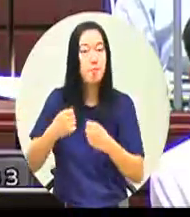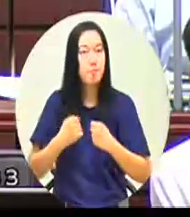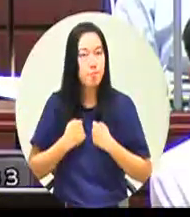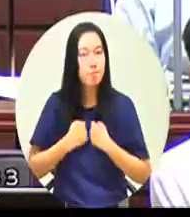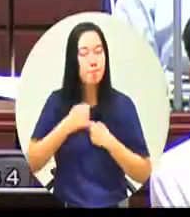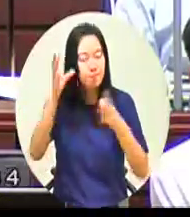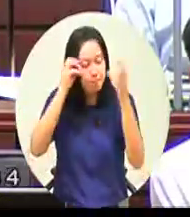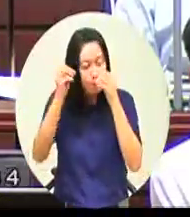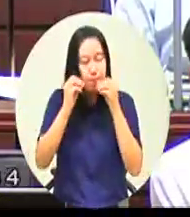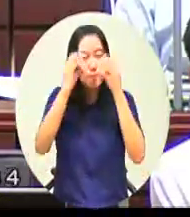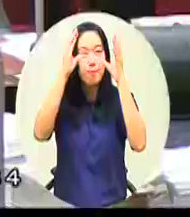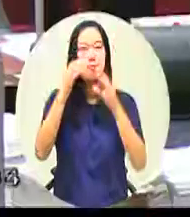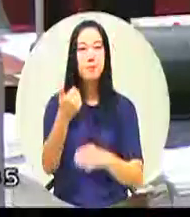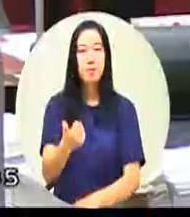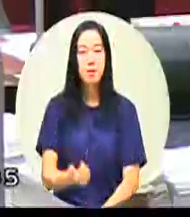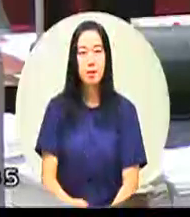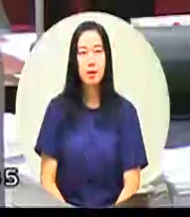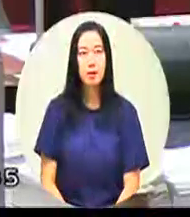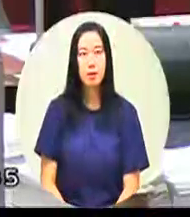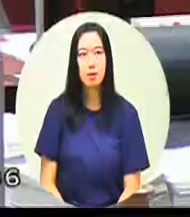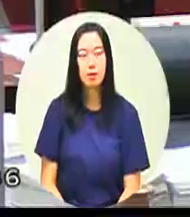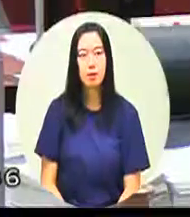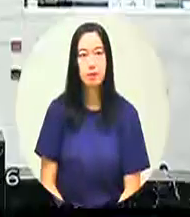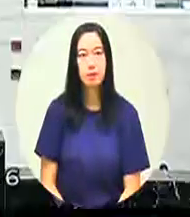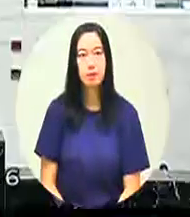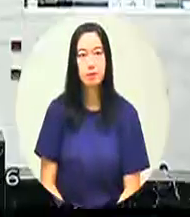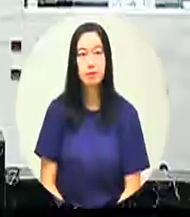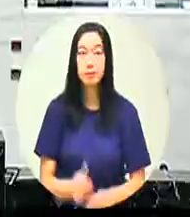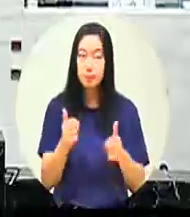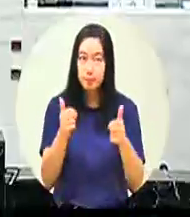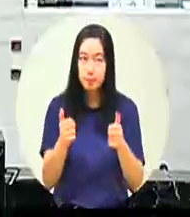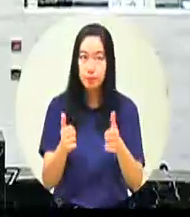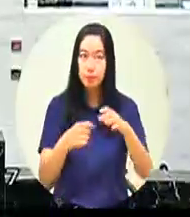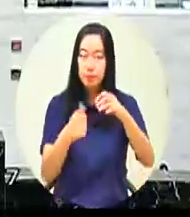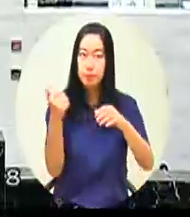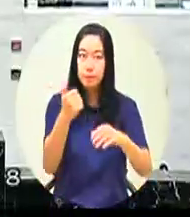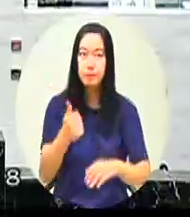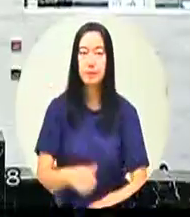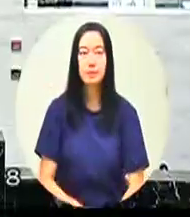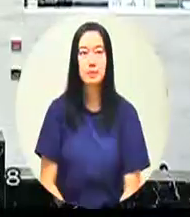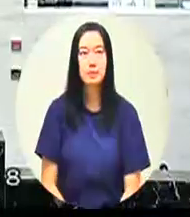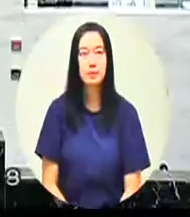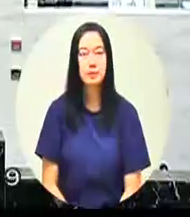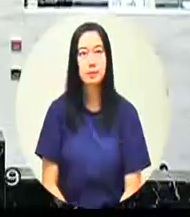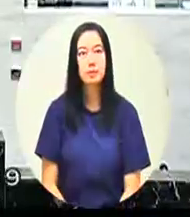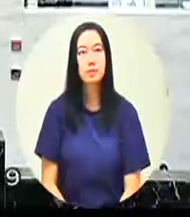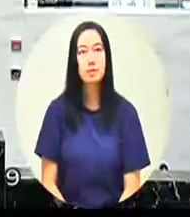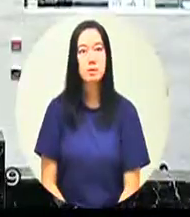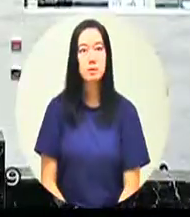好无？ 哦，多谢哦，辛苦哈。 好，谢谢庄园的事情。